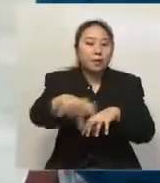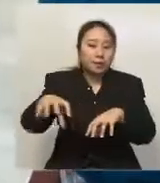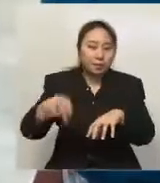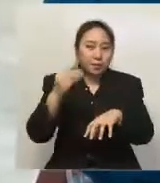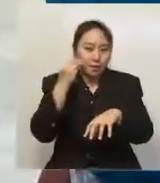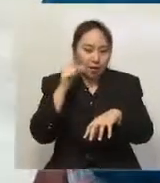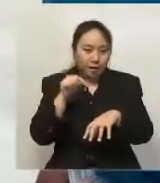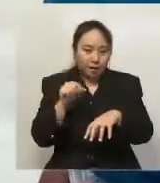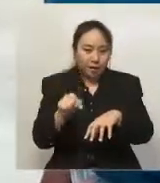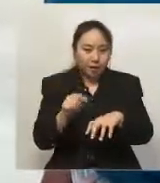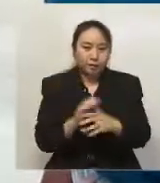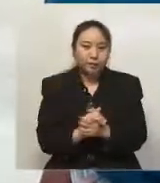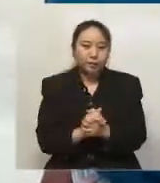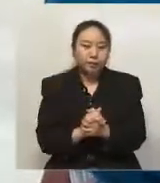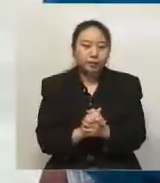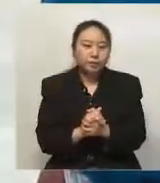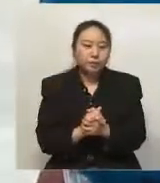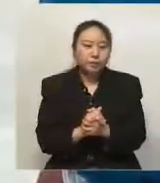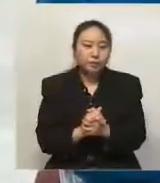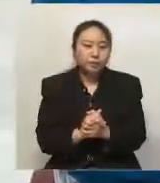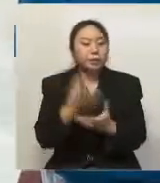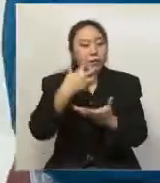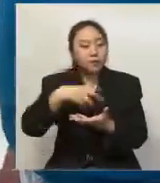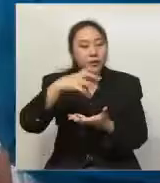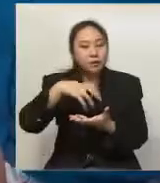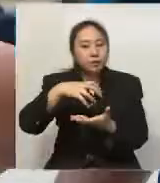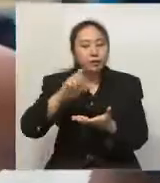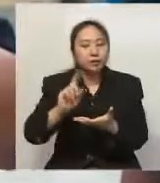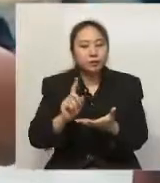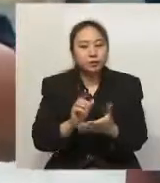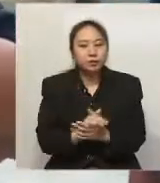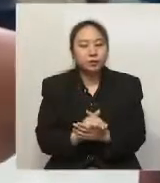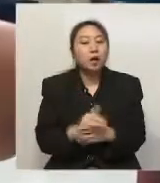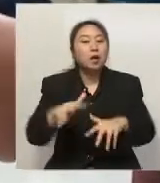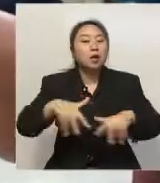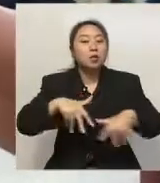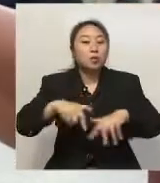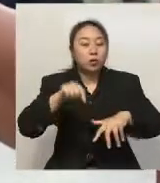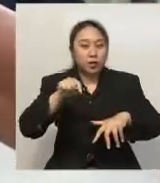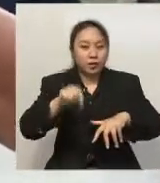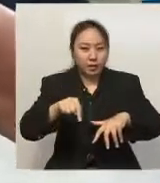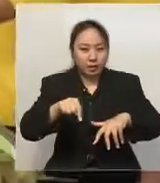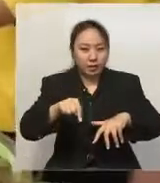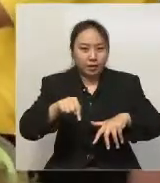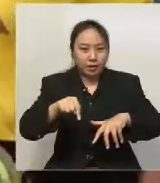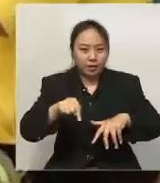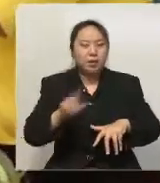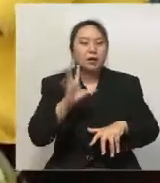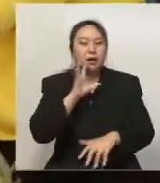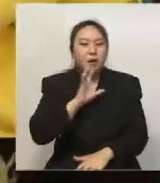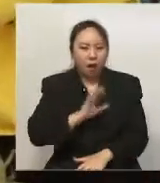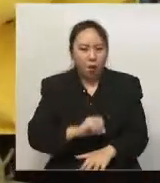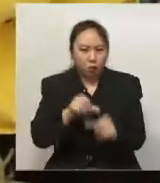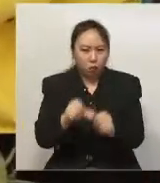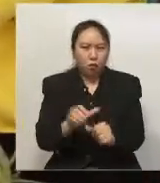บุตรคำผู้ใหญ่บ้านบ้านคล้องน้อยนะครับก็เล่าให้ฟังนะครับว่าชุมชนบ้านคล้องน้อยแห่งนี้เป็นชุมชนเก่าแ